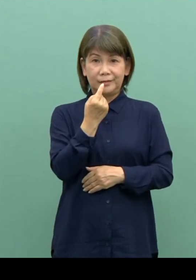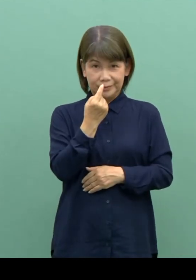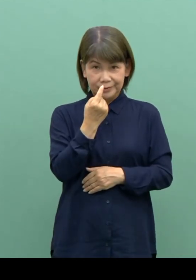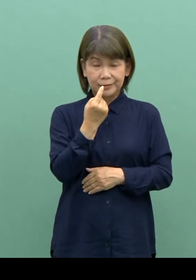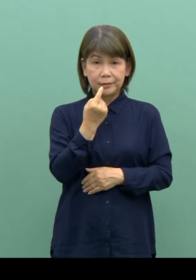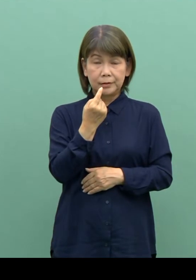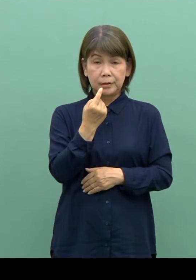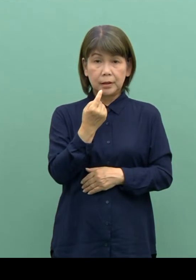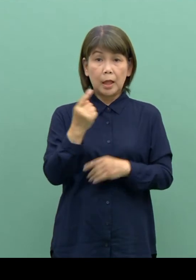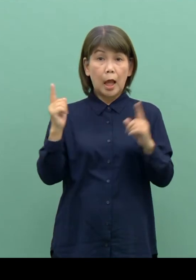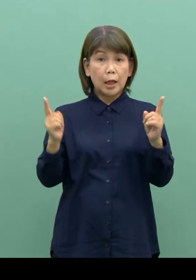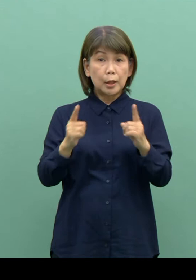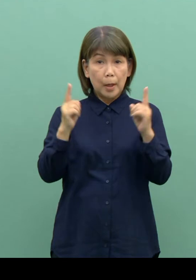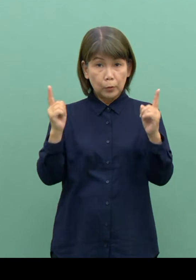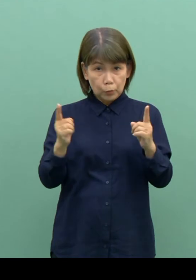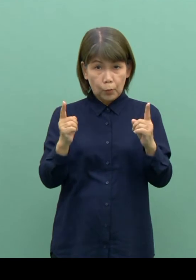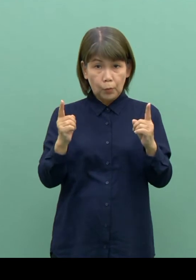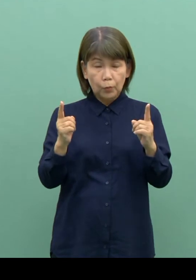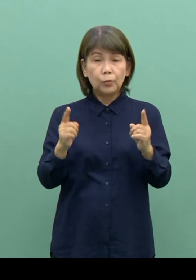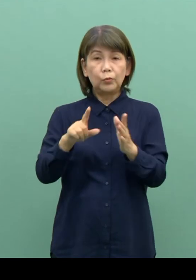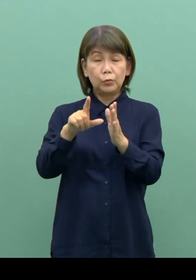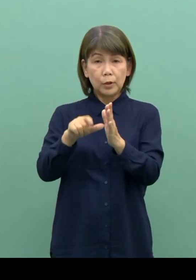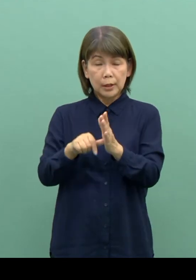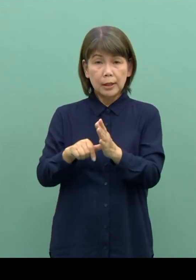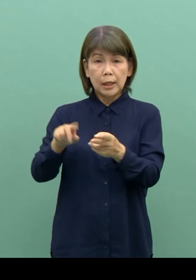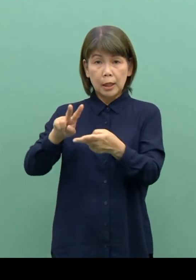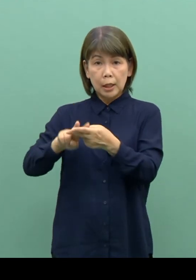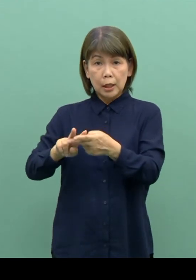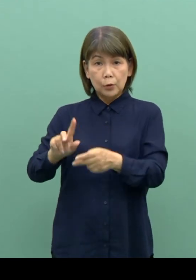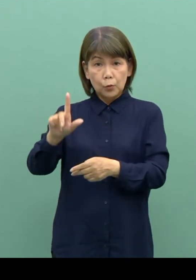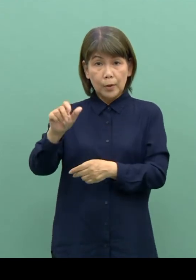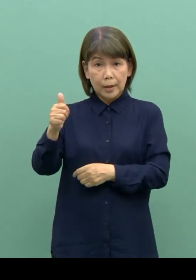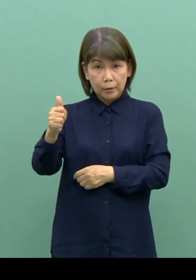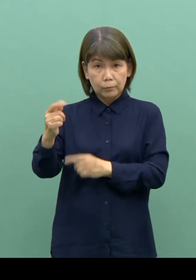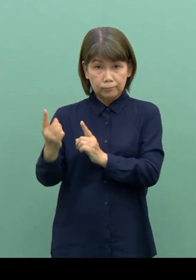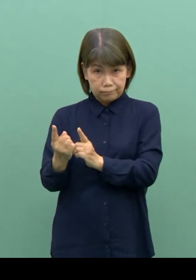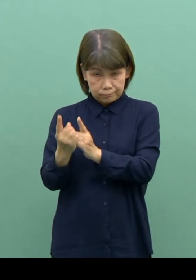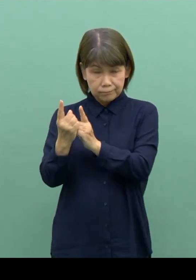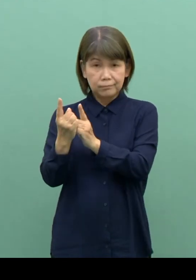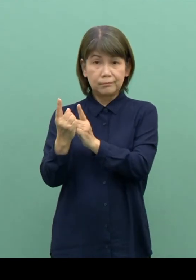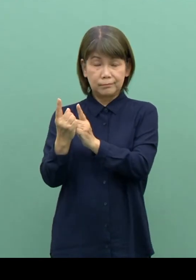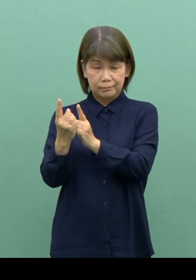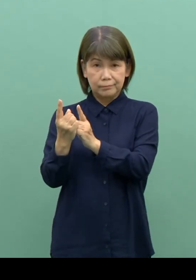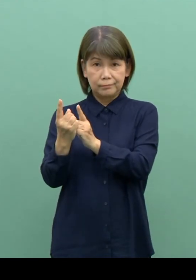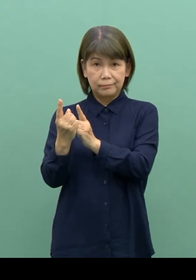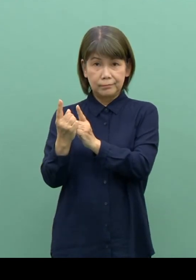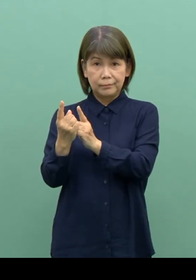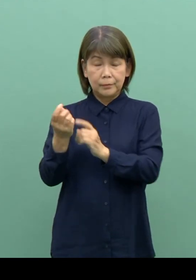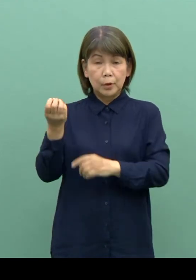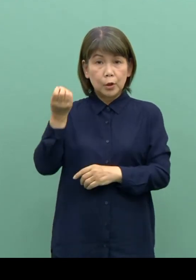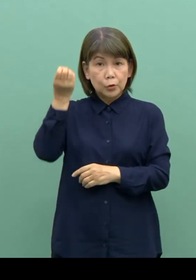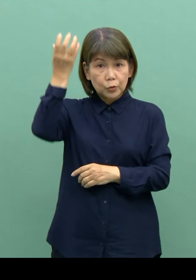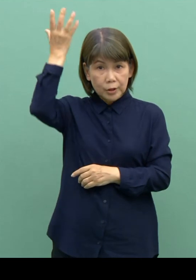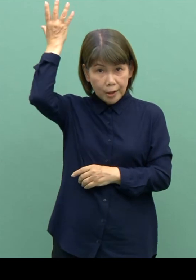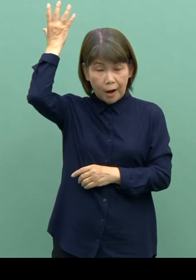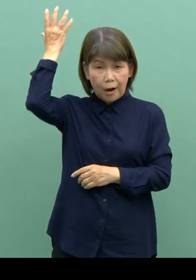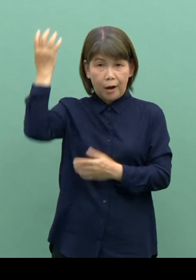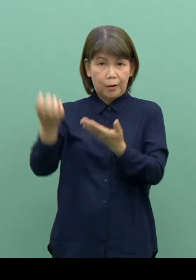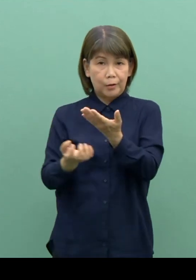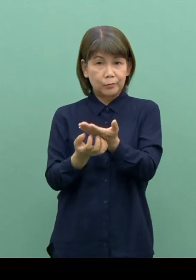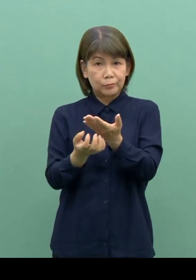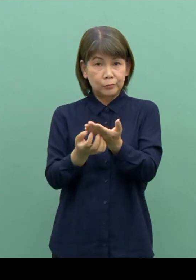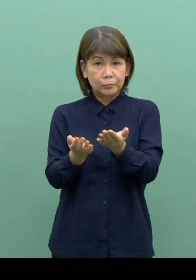ど、あるイベントで井上くじら屋さんとお知り合いになり、井上くじら屋さ